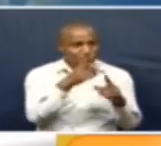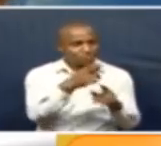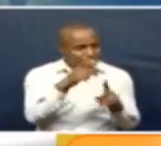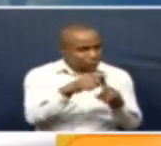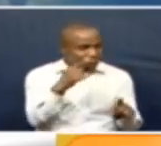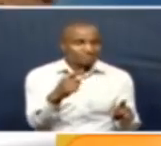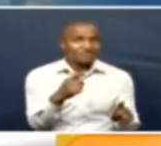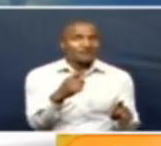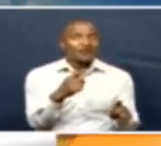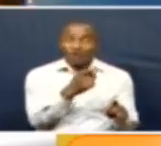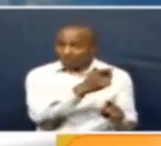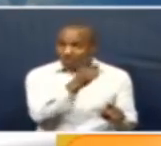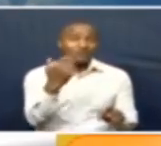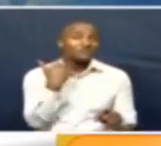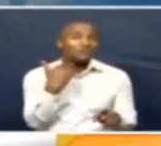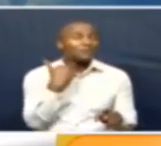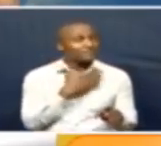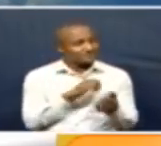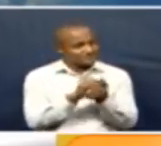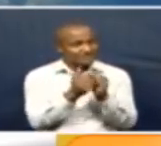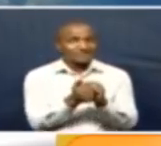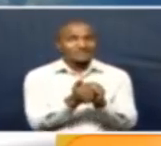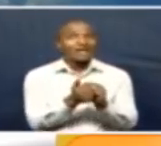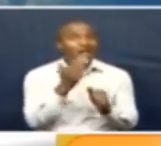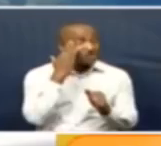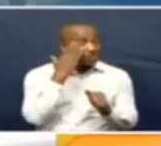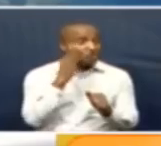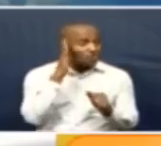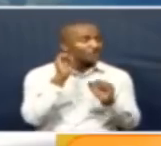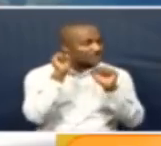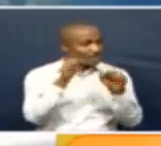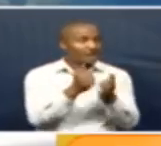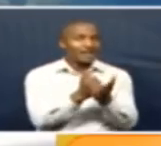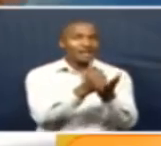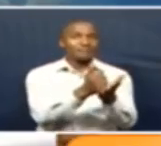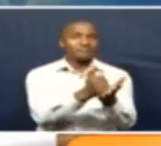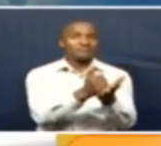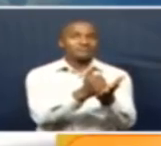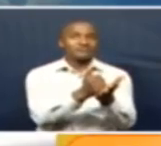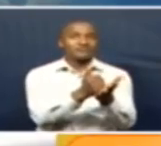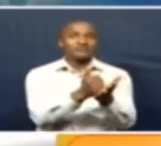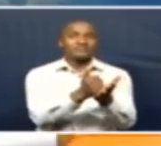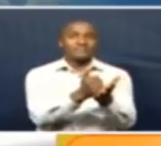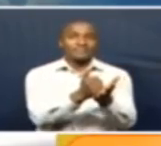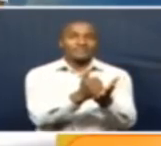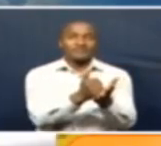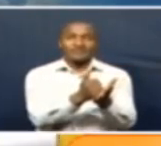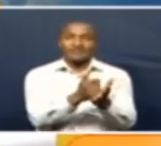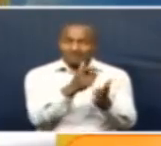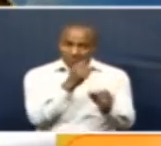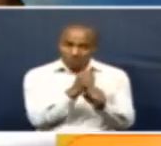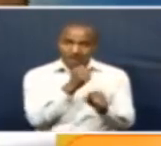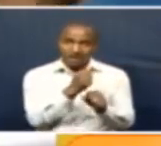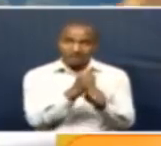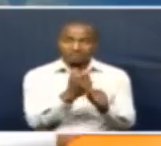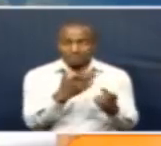ninaweza ambia watoto wale wako inja wabadilike, na wanjue kuna Mungu aliye hai, na kuna the way unaweza fanya. Na ndio hiyo kazi ninafanyanga ya